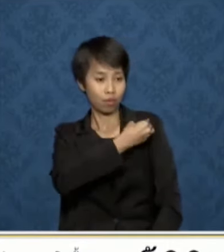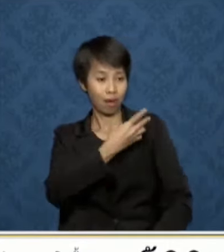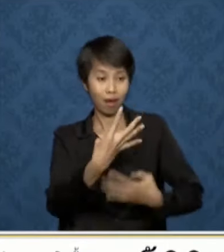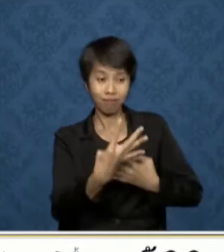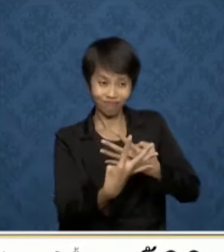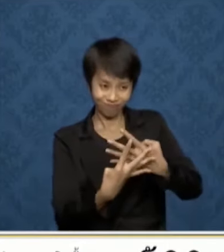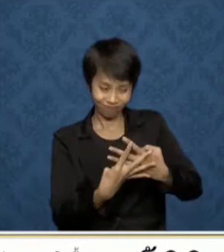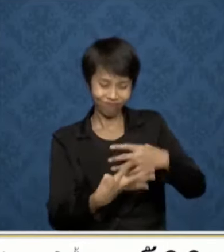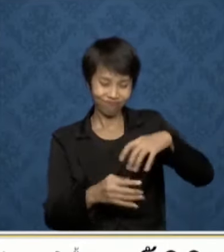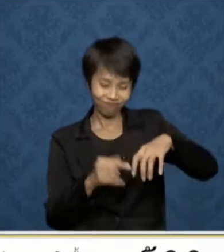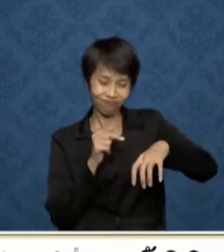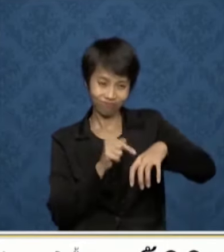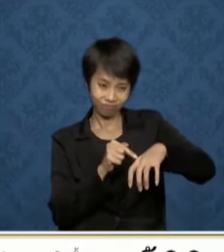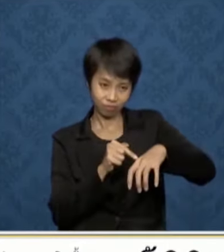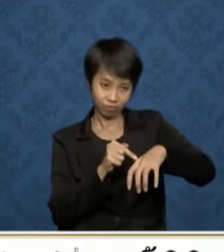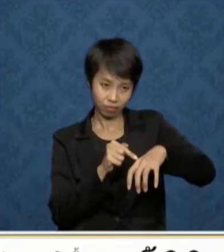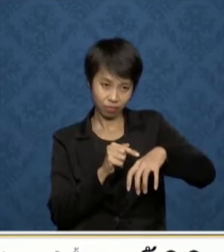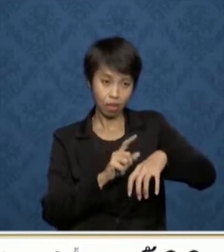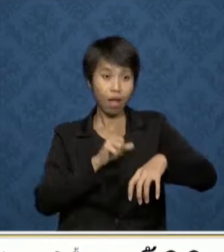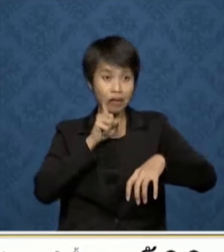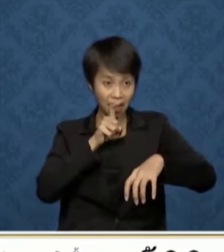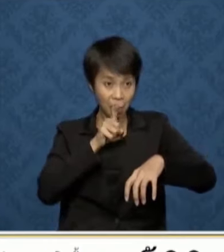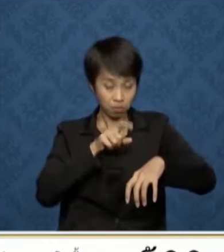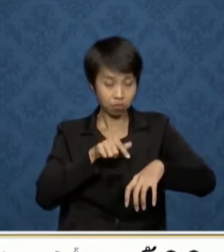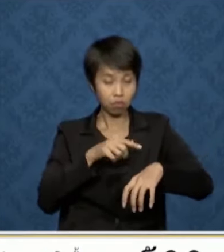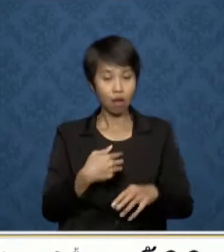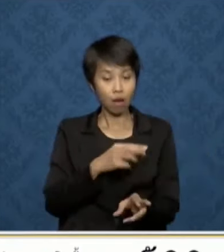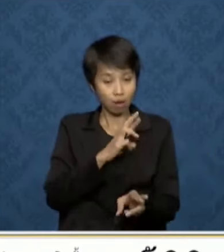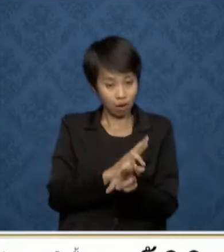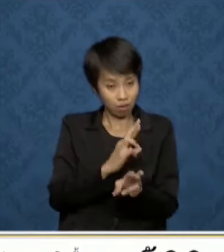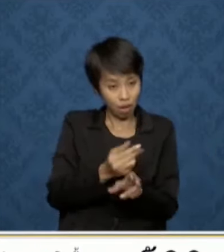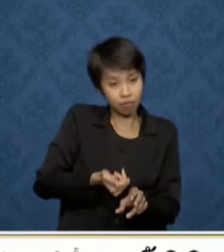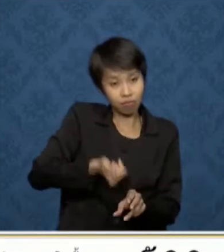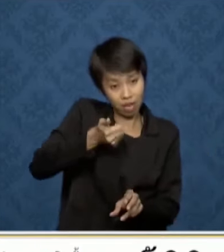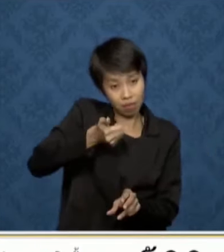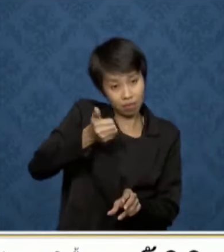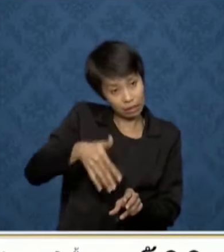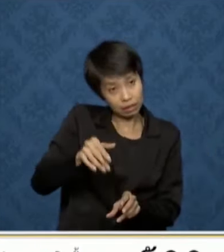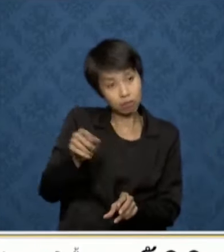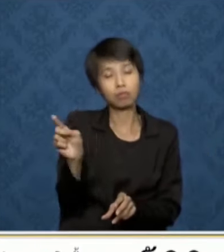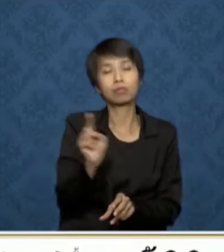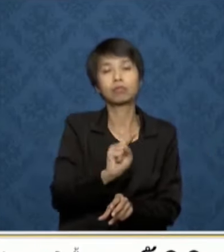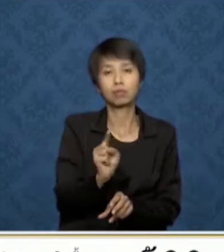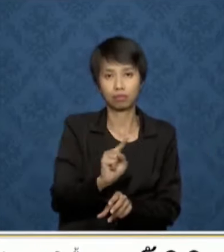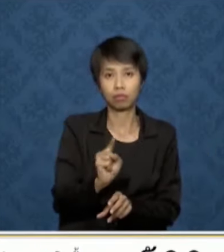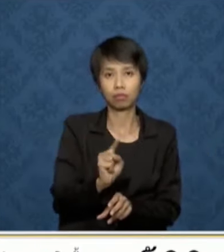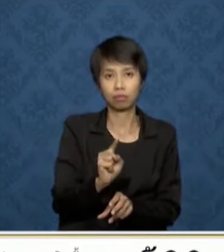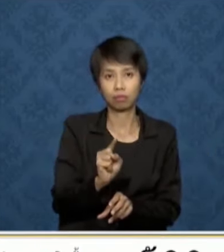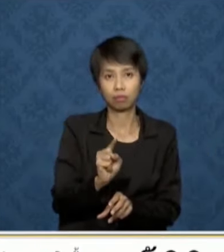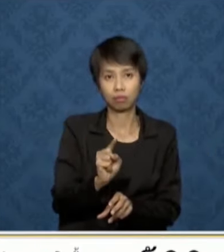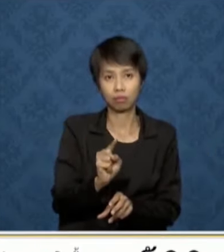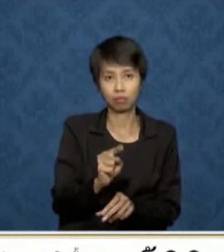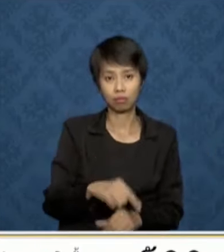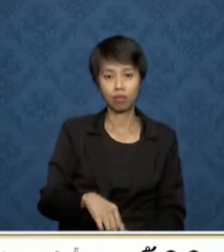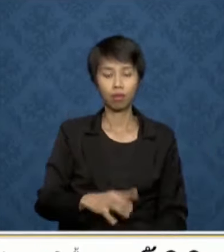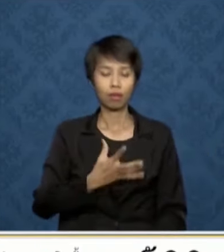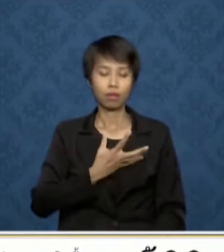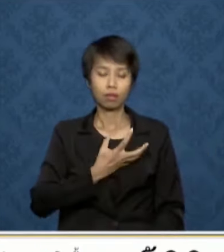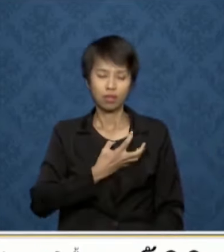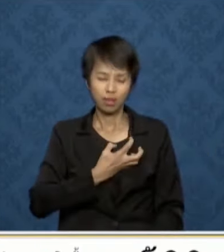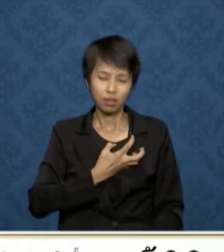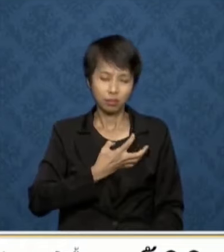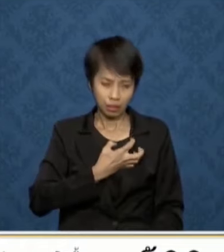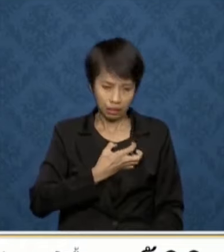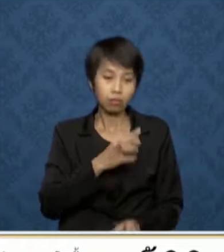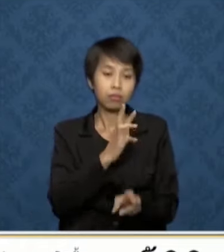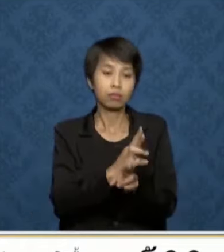มมีสักรฅัพแค่ไหน แล้วสามารถรักษาอาการแน่นออกได้